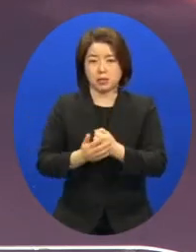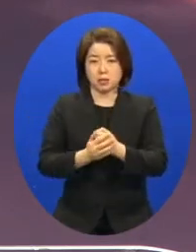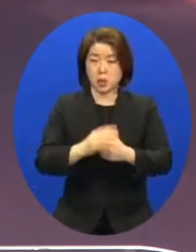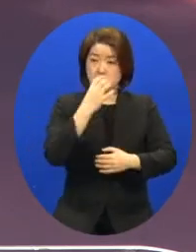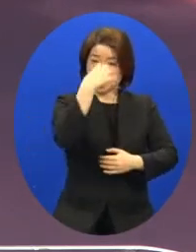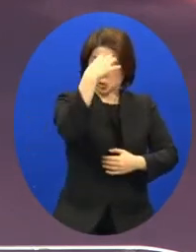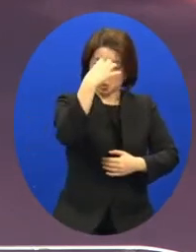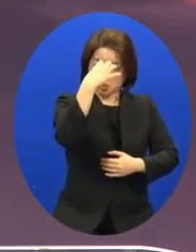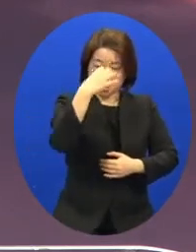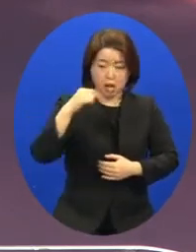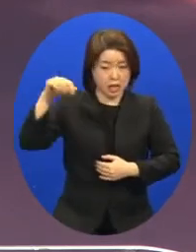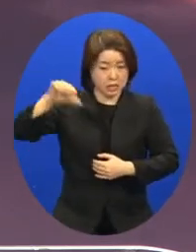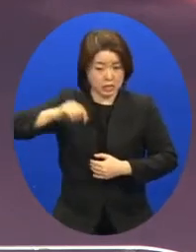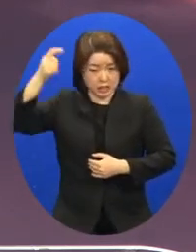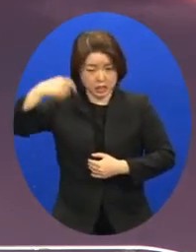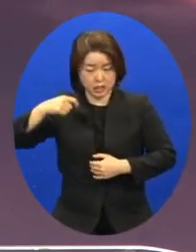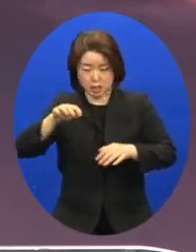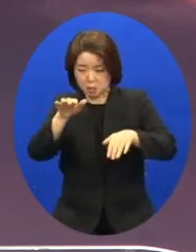열등감에 널뛰게 하는 거죠.